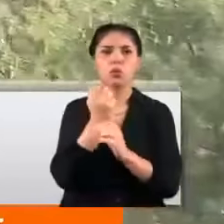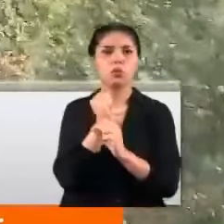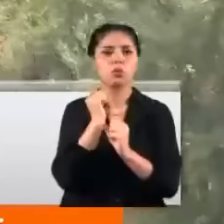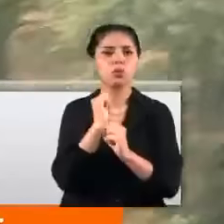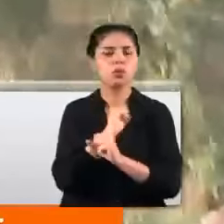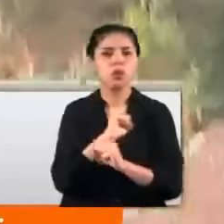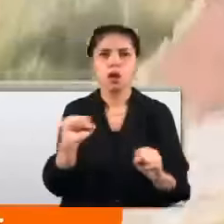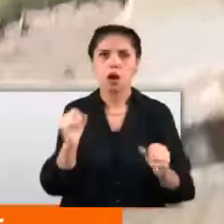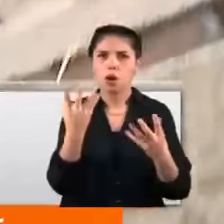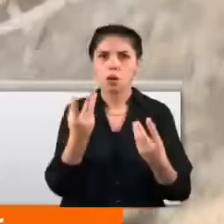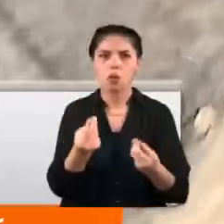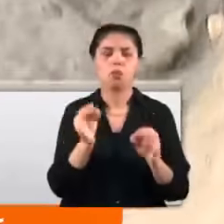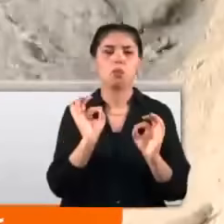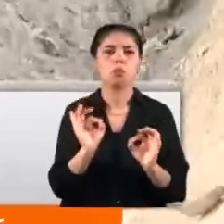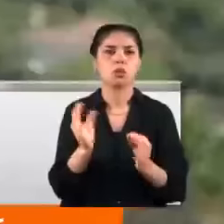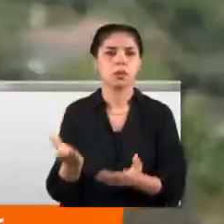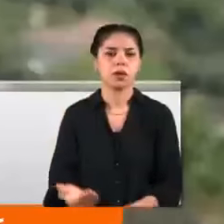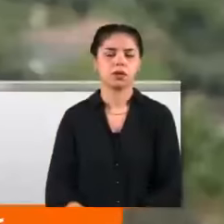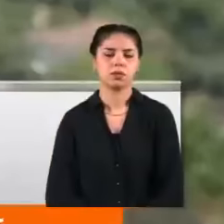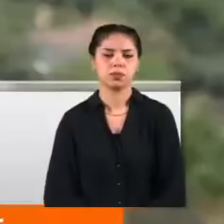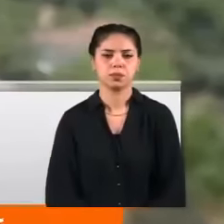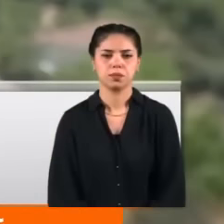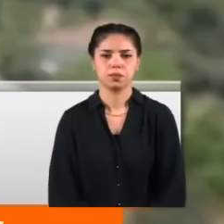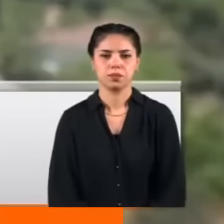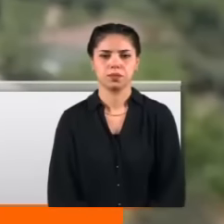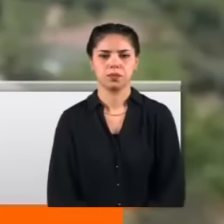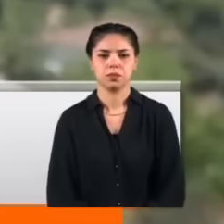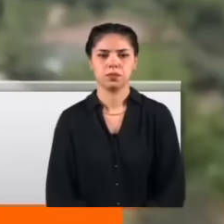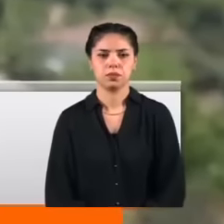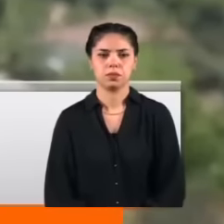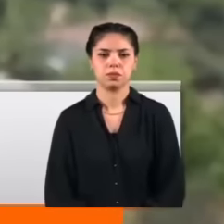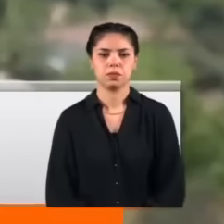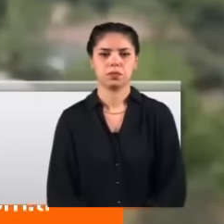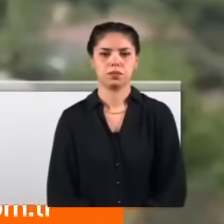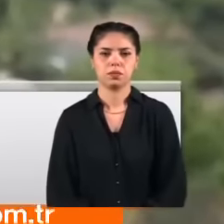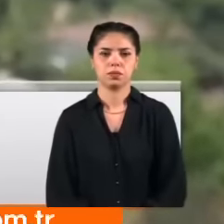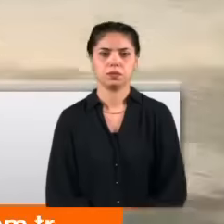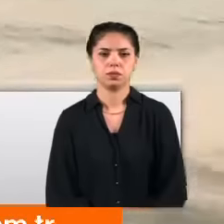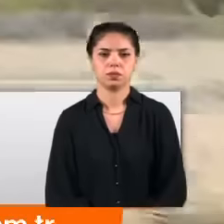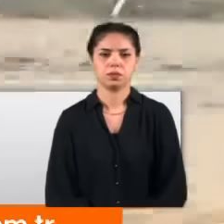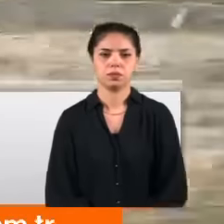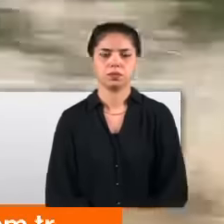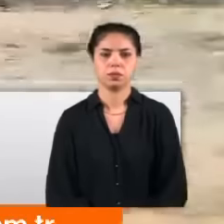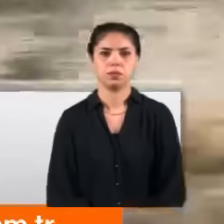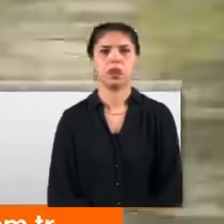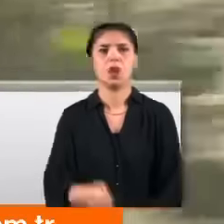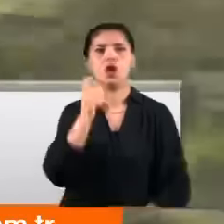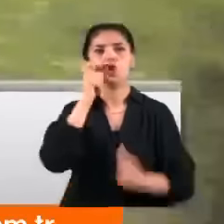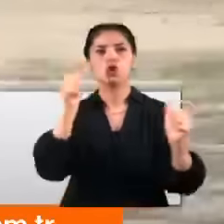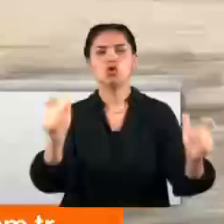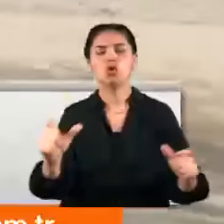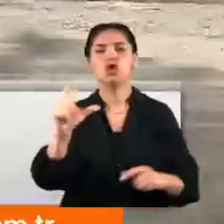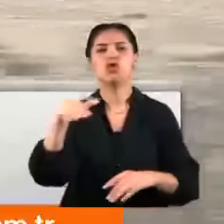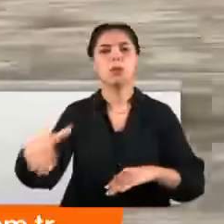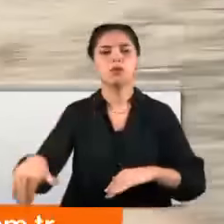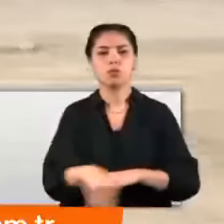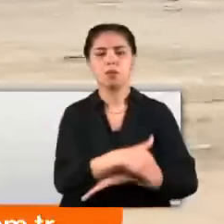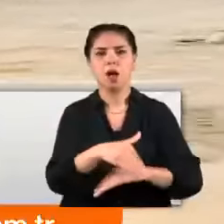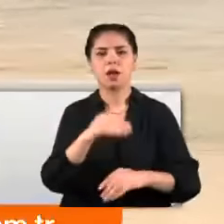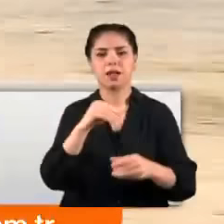yaşanması an meselesi. Çok büyük sıkıntımız işte kapımıza gelmiş uçurumlardan. Sultan Gazi Cebeci